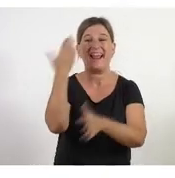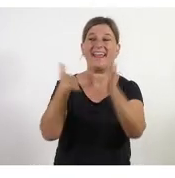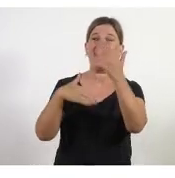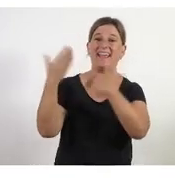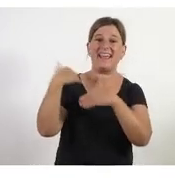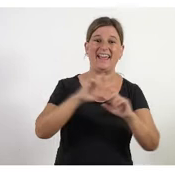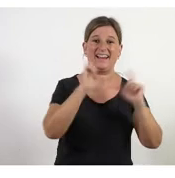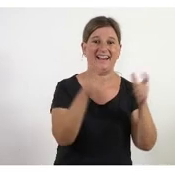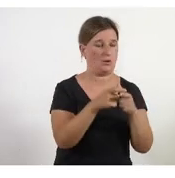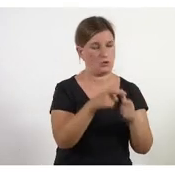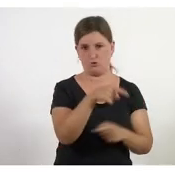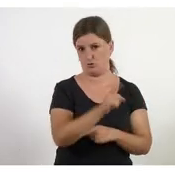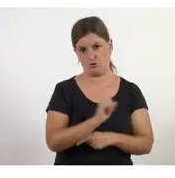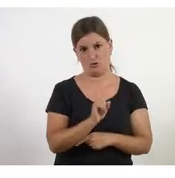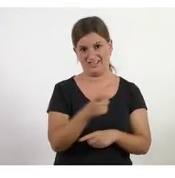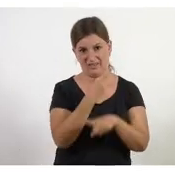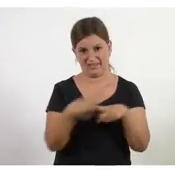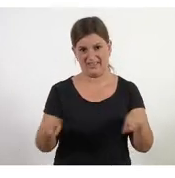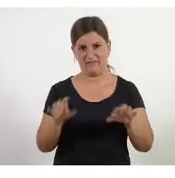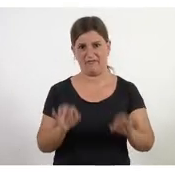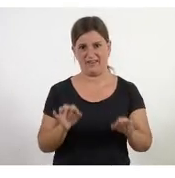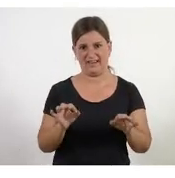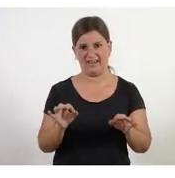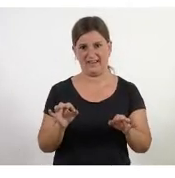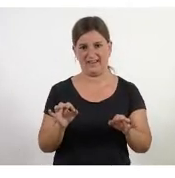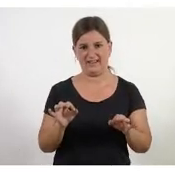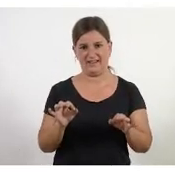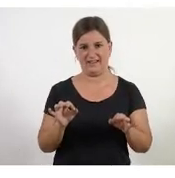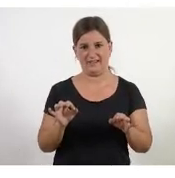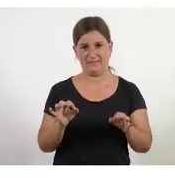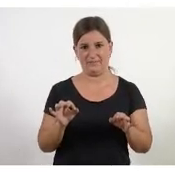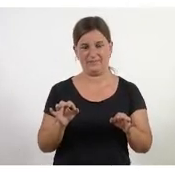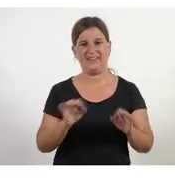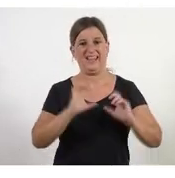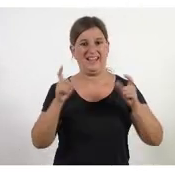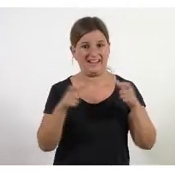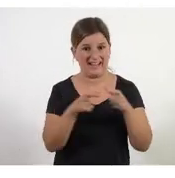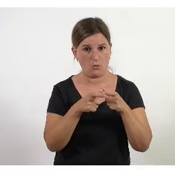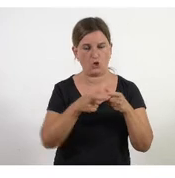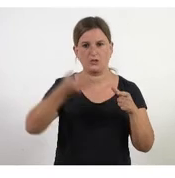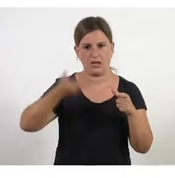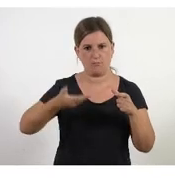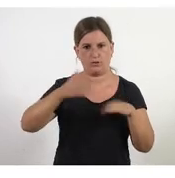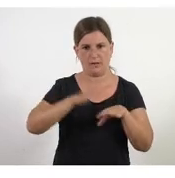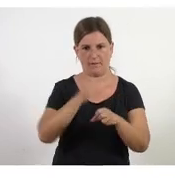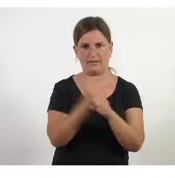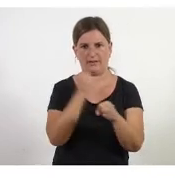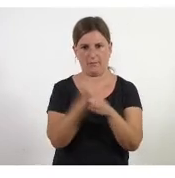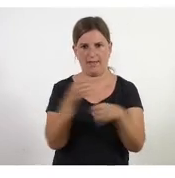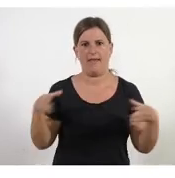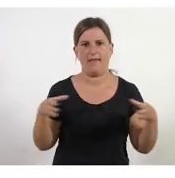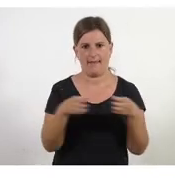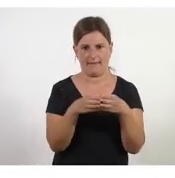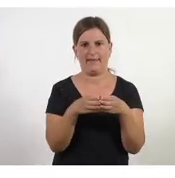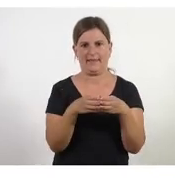les reunions. Les reunions és un dels punts en quant a productivitat, en quant a treball en equip, que